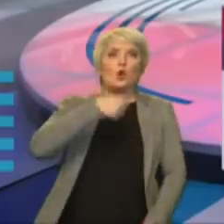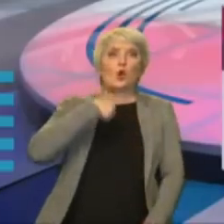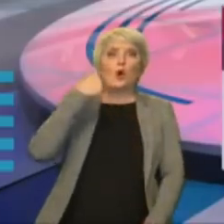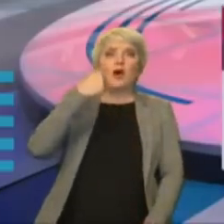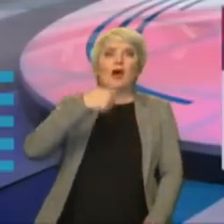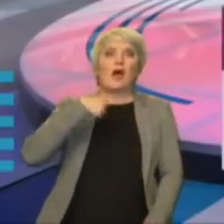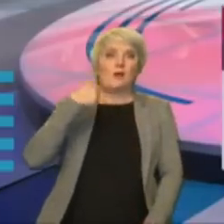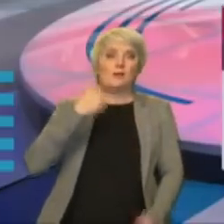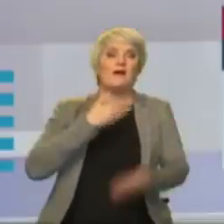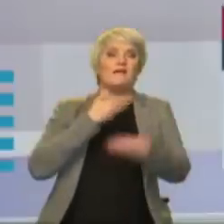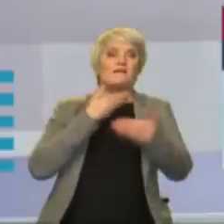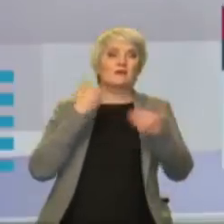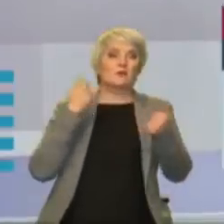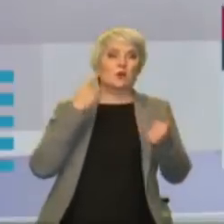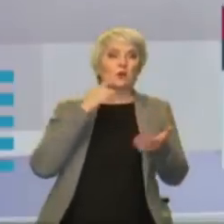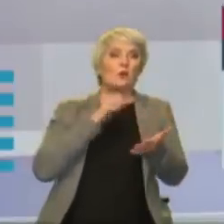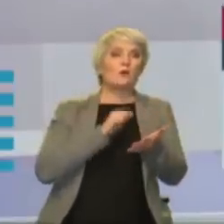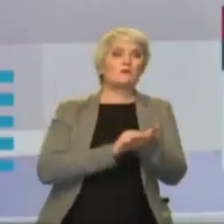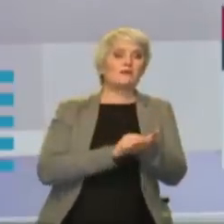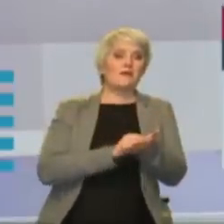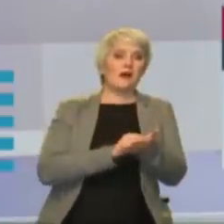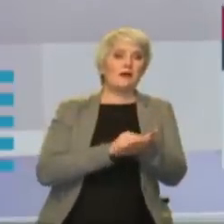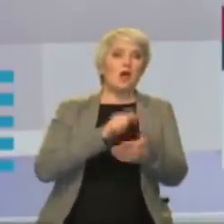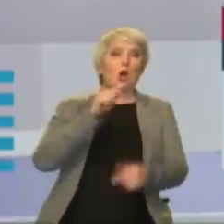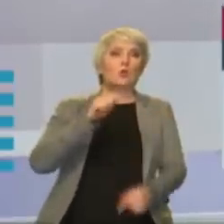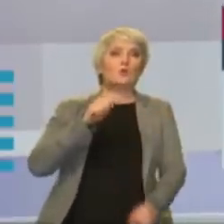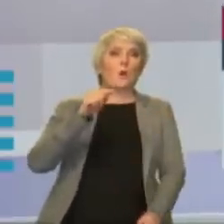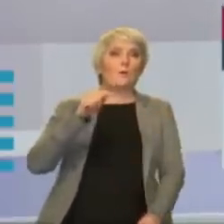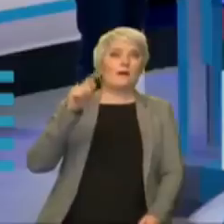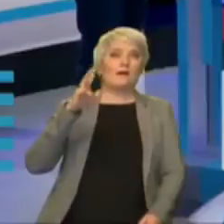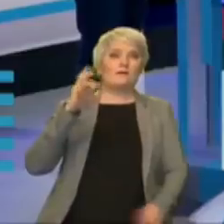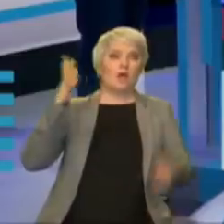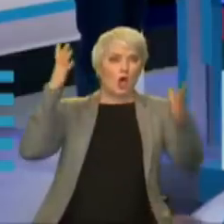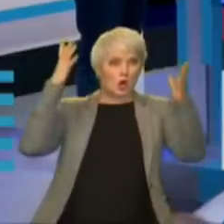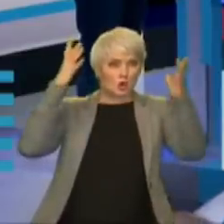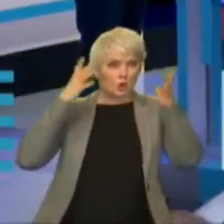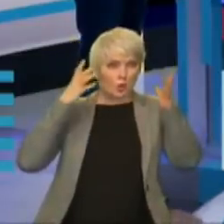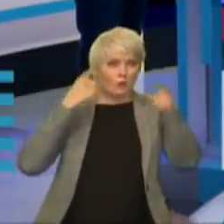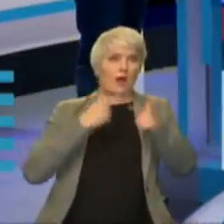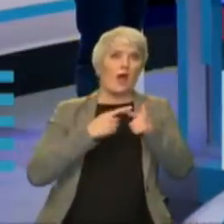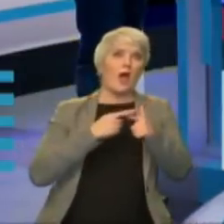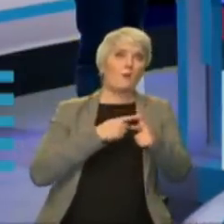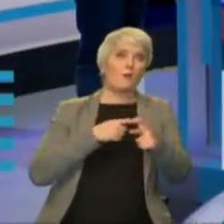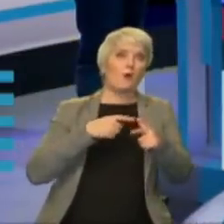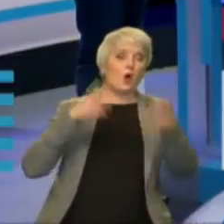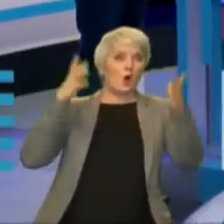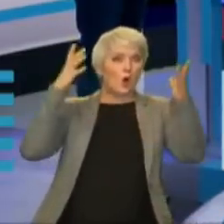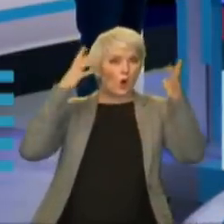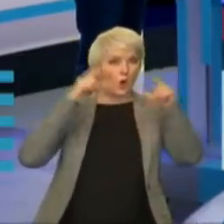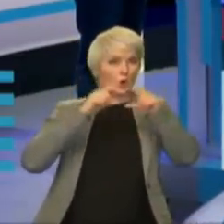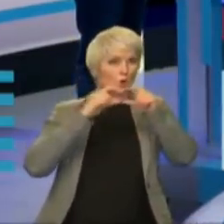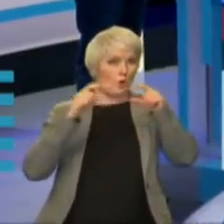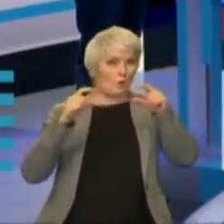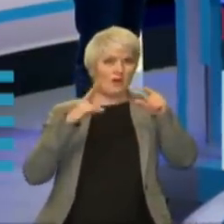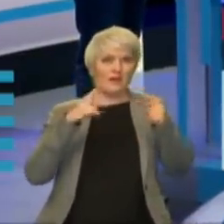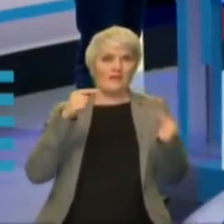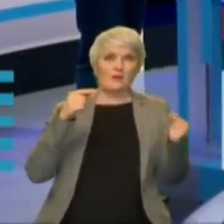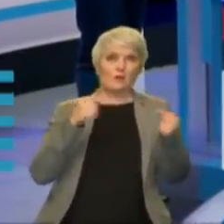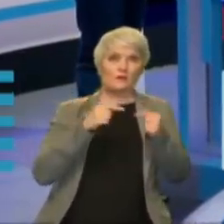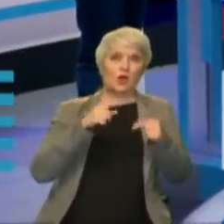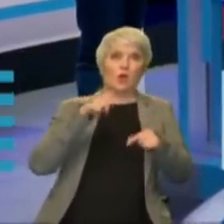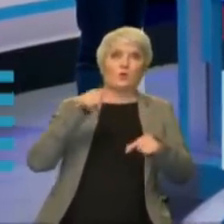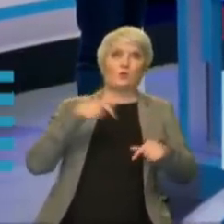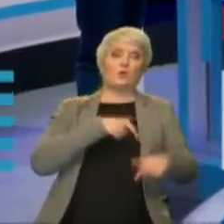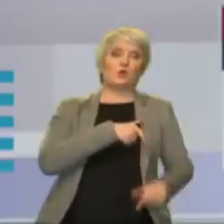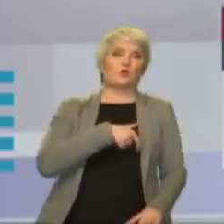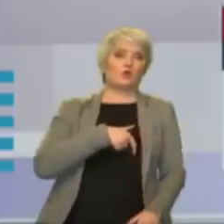відсутність розпізнавальних номерів на шоломах або номери, які не відповідають номерам жетонів і не дозволяють їх ідентифікувати,